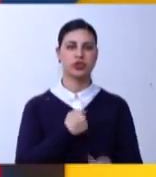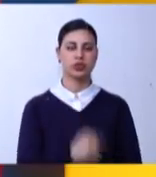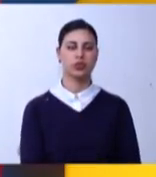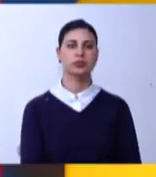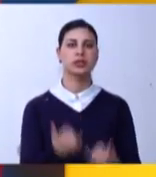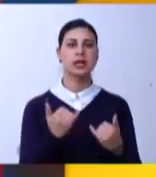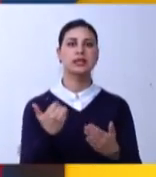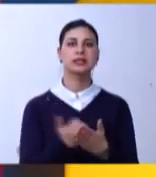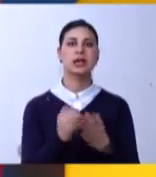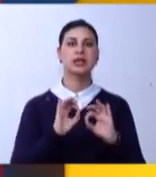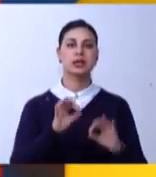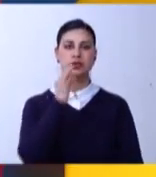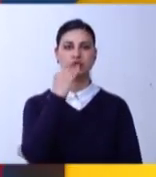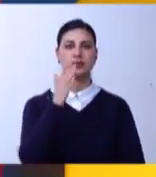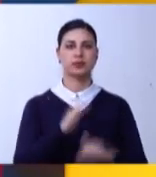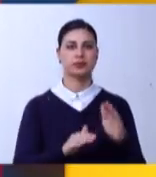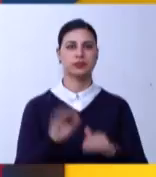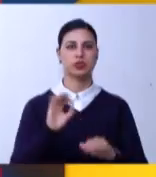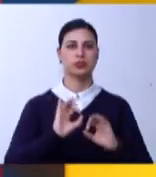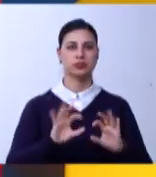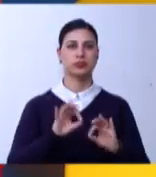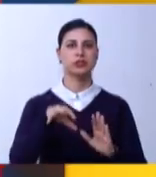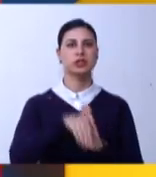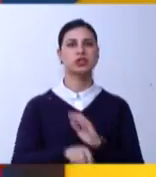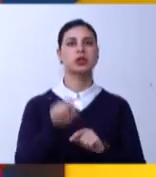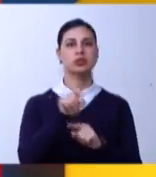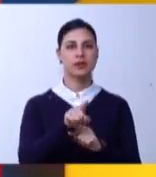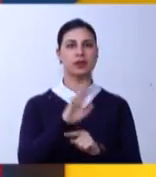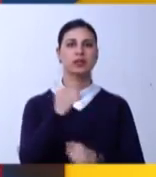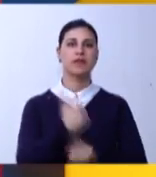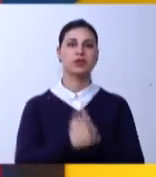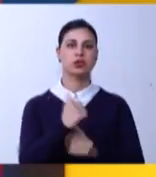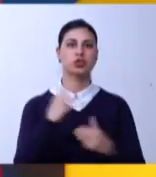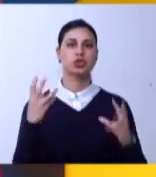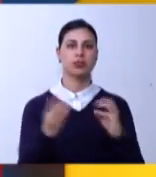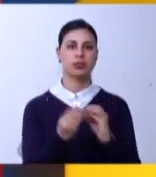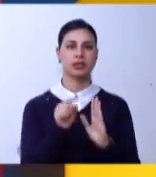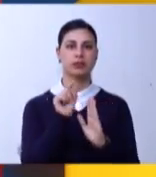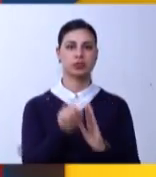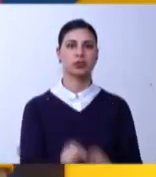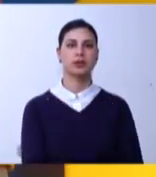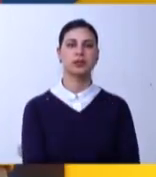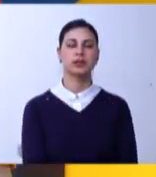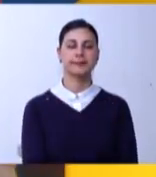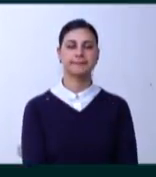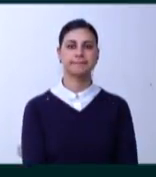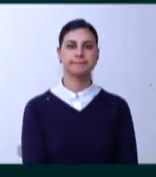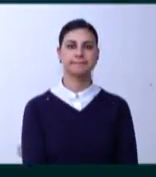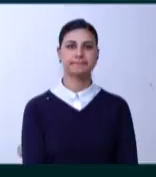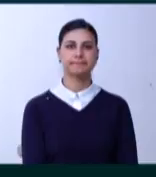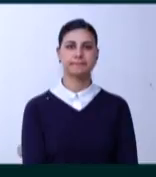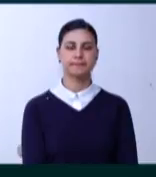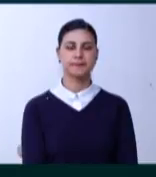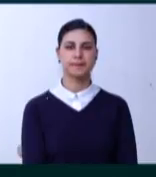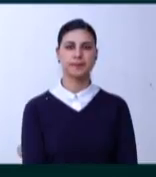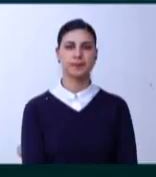ახლა სიახლის ბლოკი გვაქვს და შემდეგ პრაქტიკული რეკომენდაციებით, საშინაო დავალებით და ვიქტორინის შეჯამებით დაგიბრუნდებით.